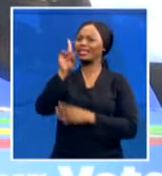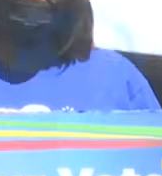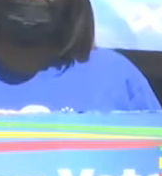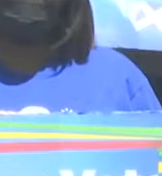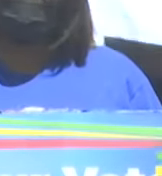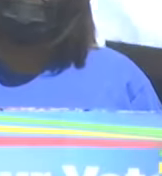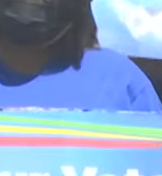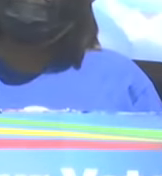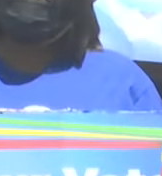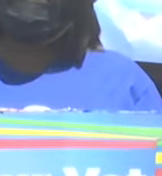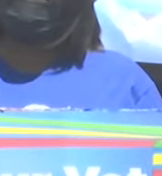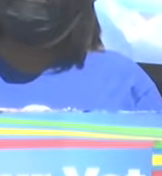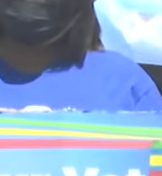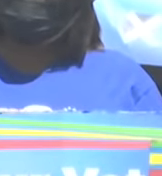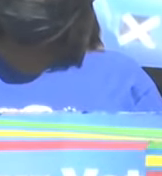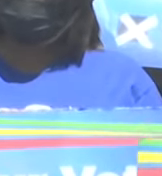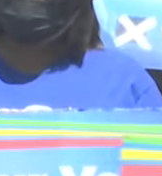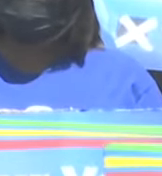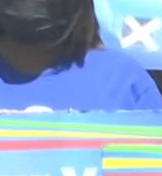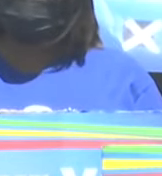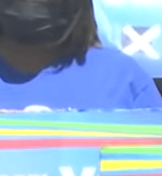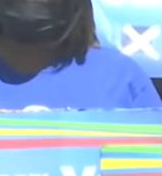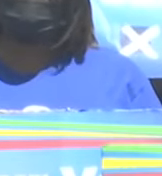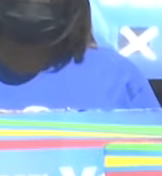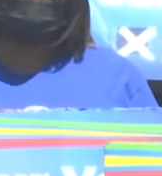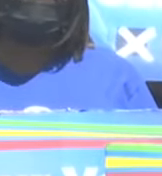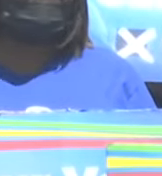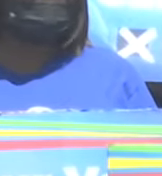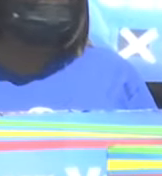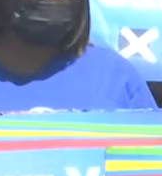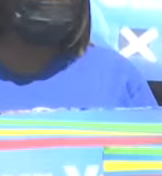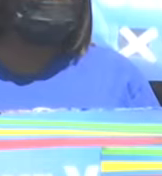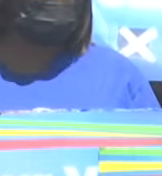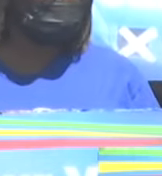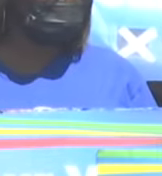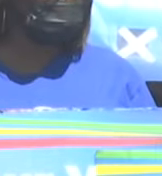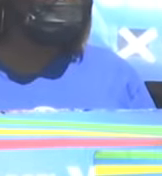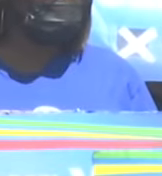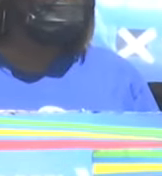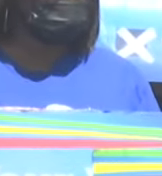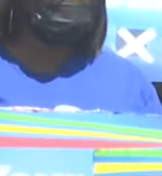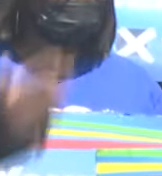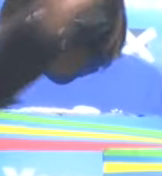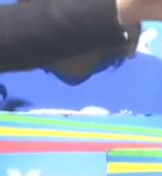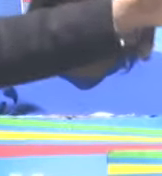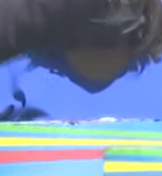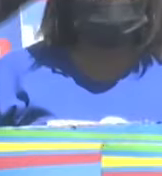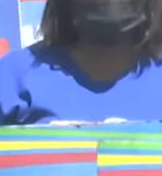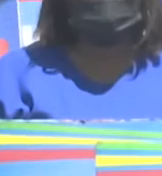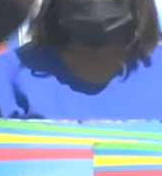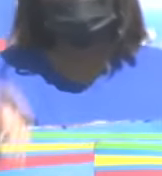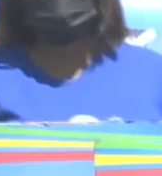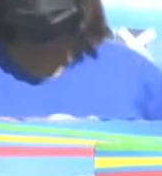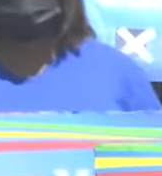die DA en versterk die ANC. Yeah. En weet jy wat? Dit skep 'n geleentheid vir die EFF om die ANC